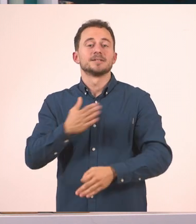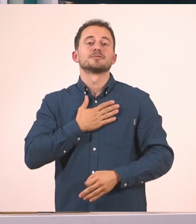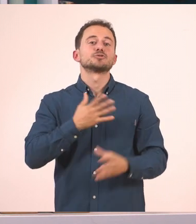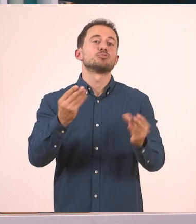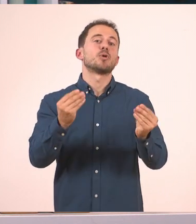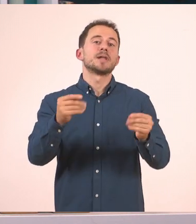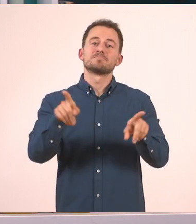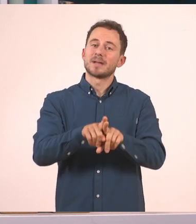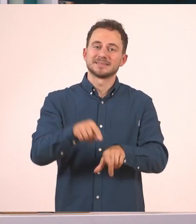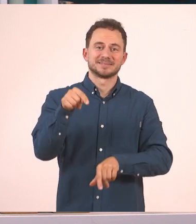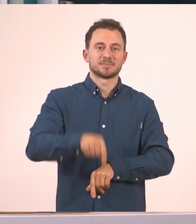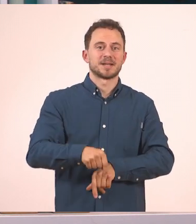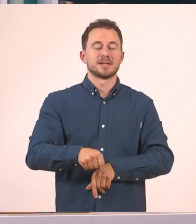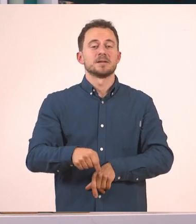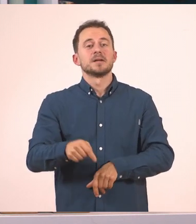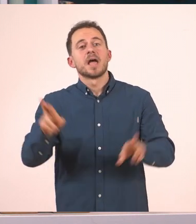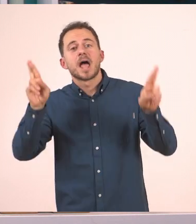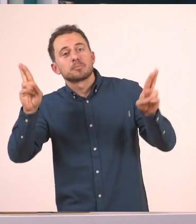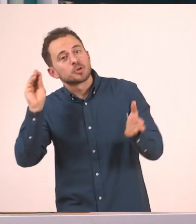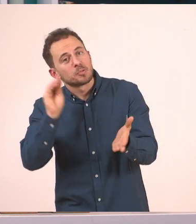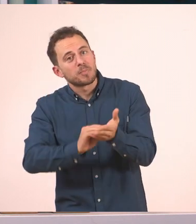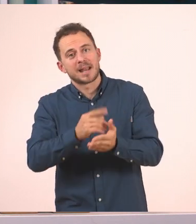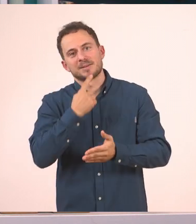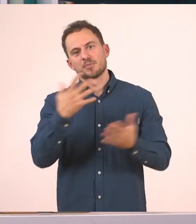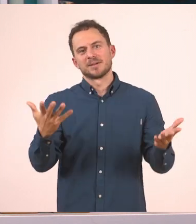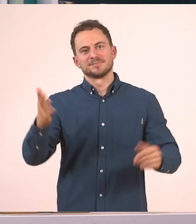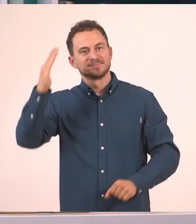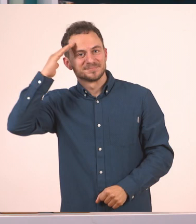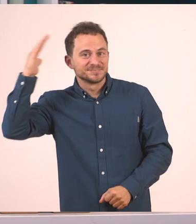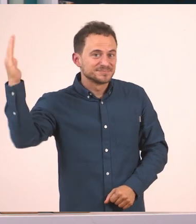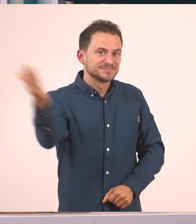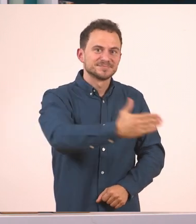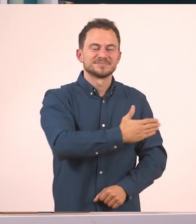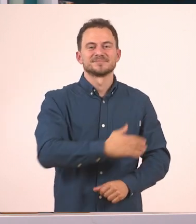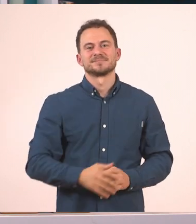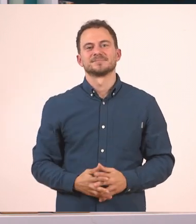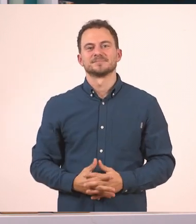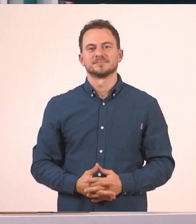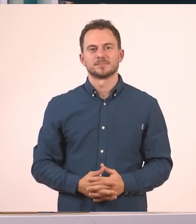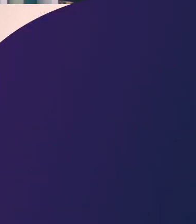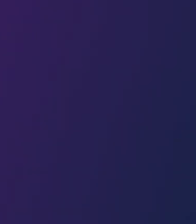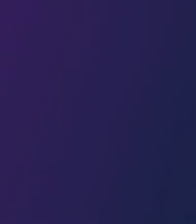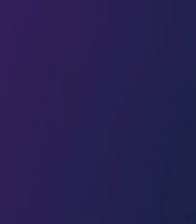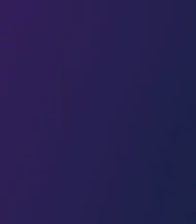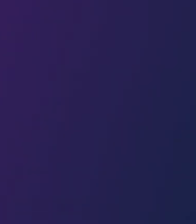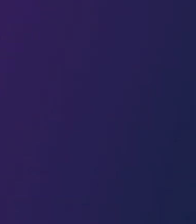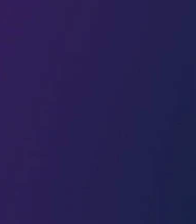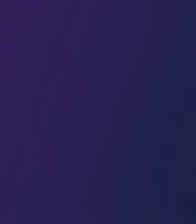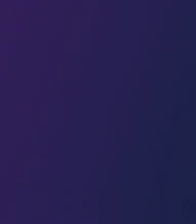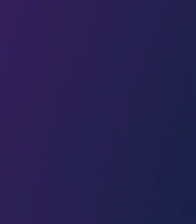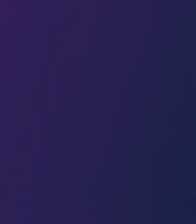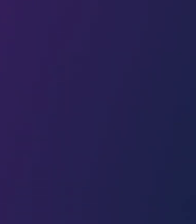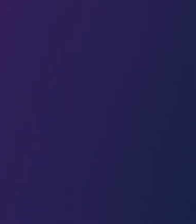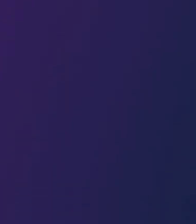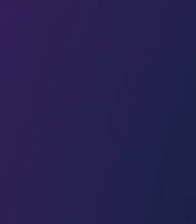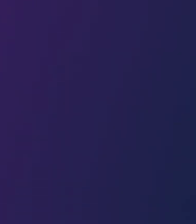ήσασταν και σήμερα μαζί μας. Πιστεύω να τα ξαναπούμε κάποια άλλη φορά. Γεια σας, παιδιά, και καλή συνέχεια.